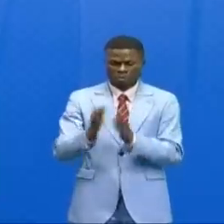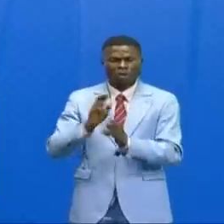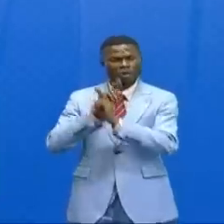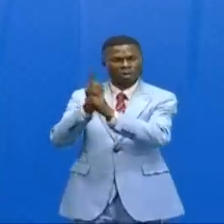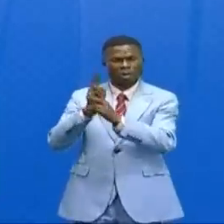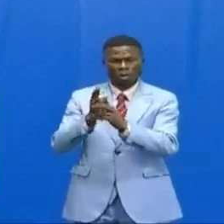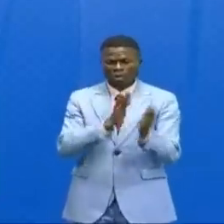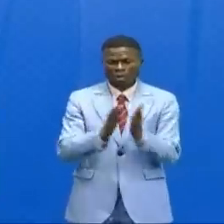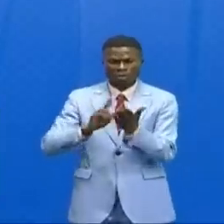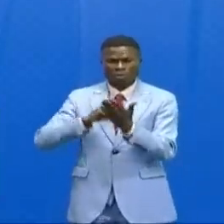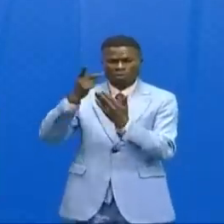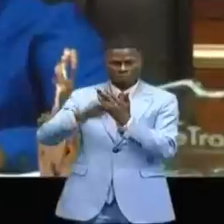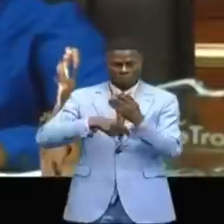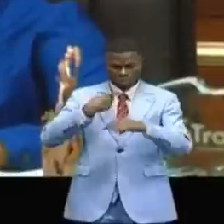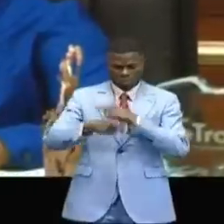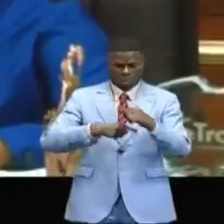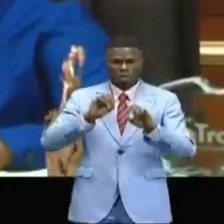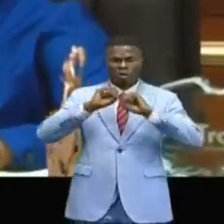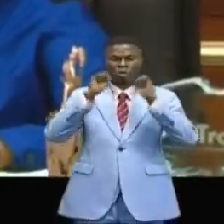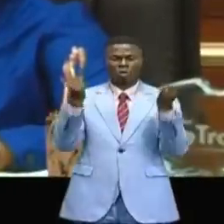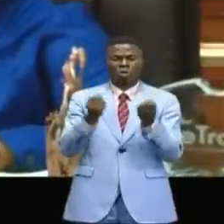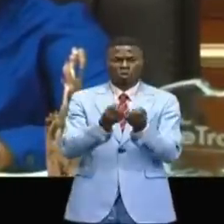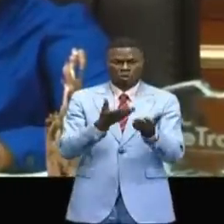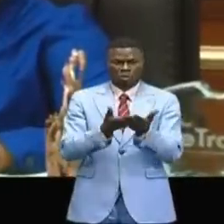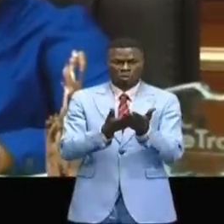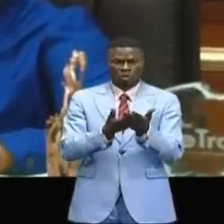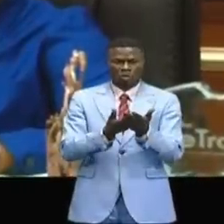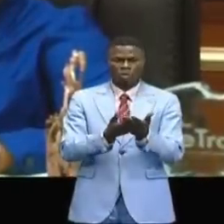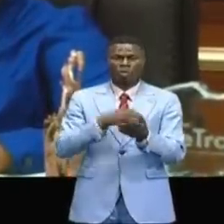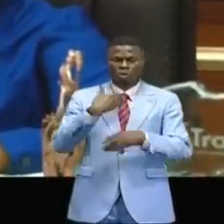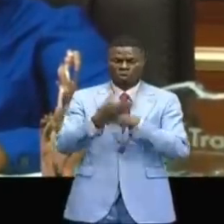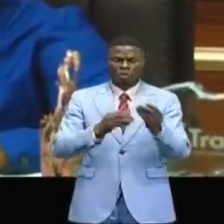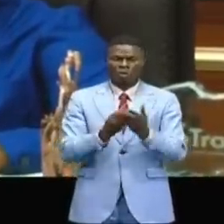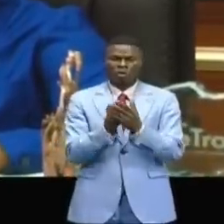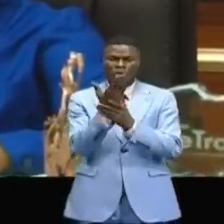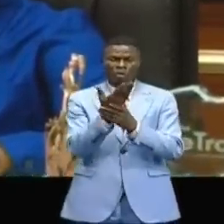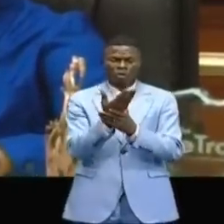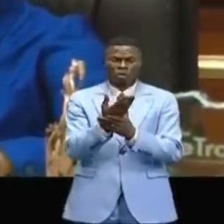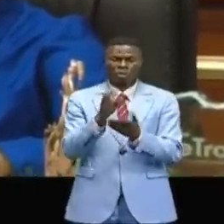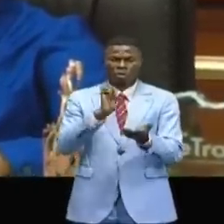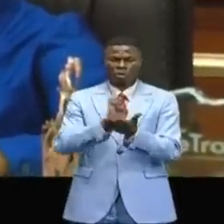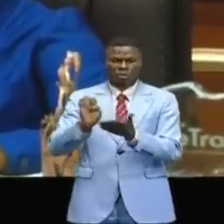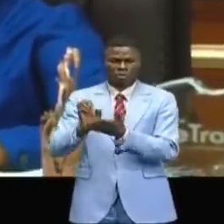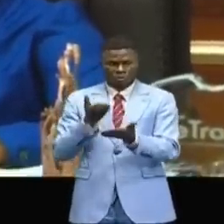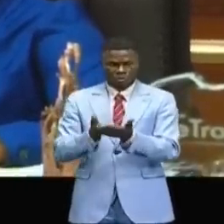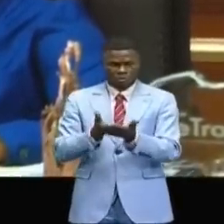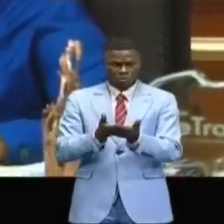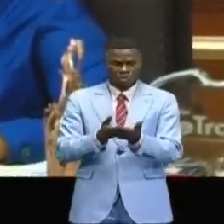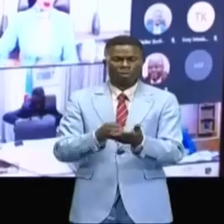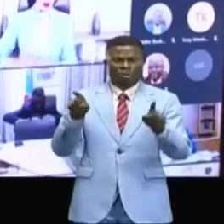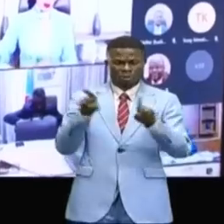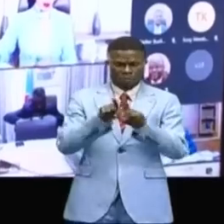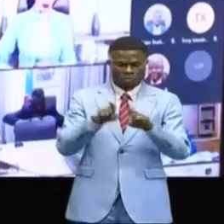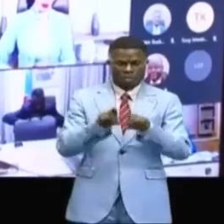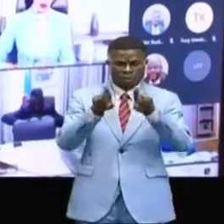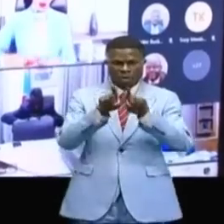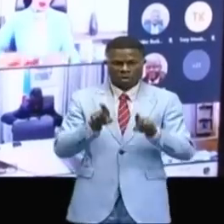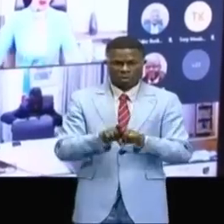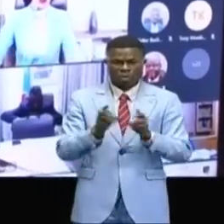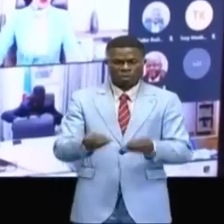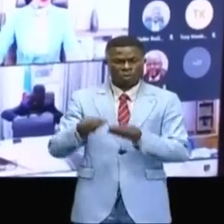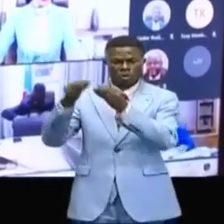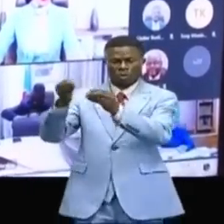lieux et d'élaborer le plan de relance de cette société, incluant la production d'émulsions des bitumes. Un rapport irrelatif devrait être